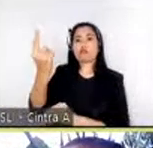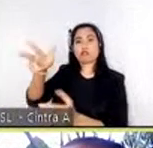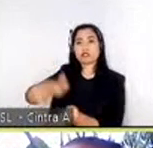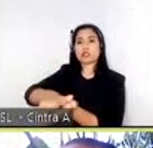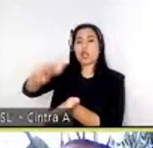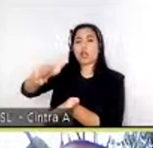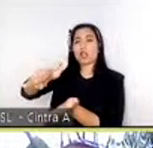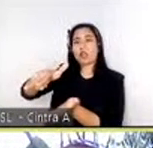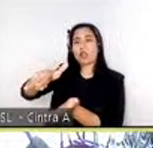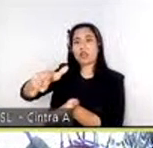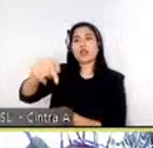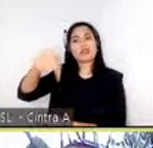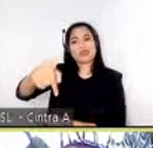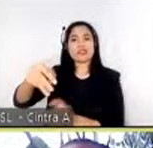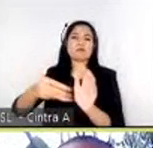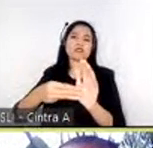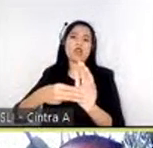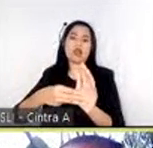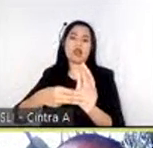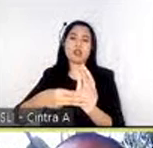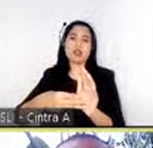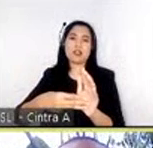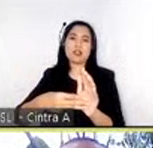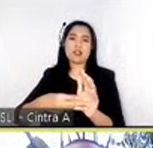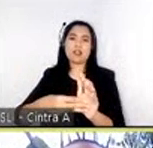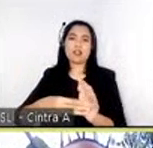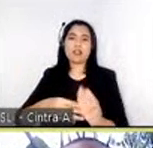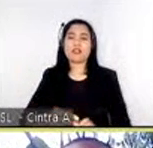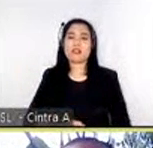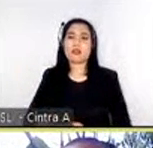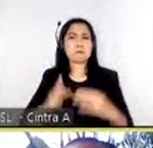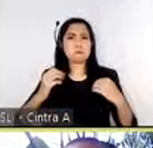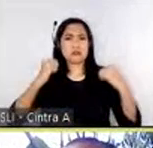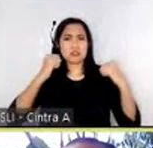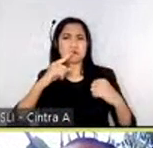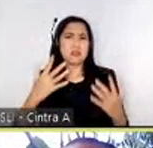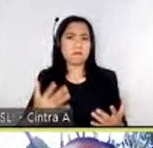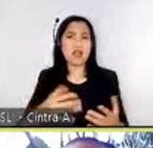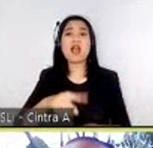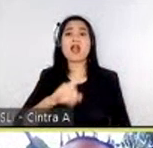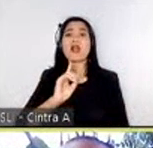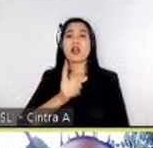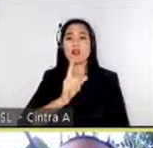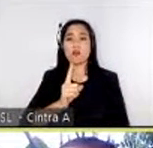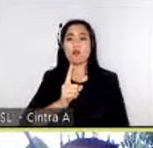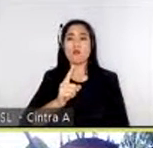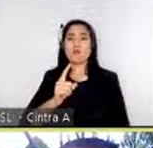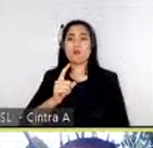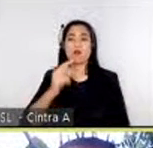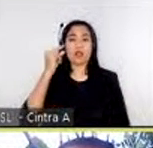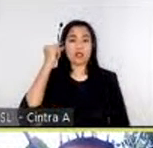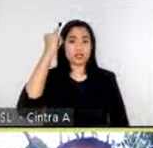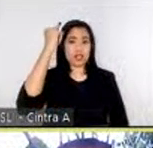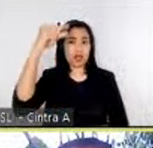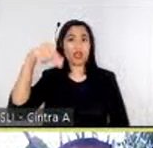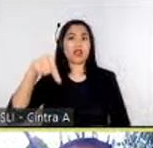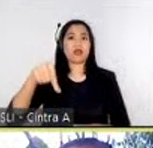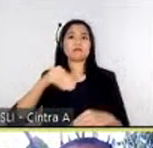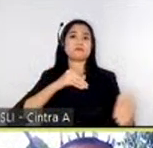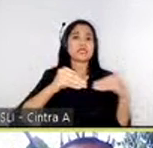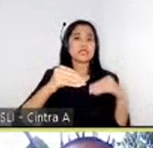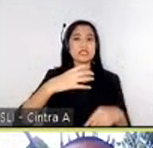menjadi eh persoalan seberapa kuat juga apabila nanti roadmap bisnis and itu